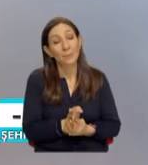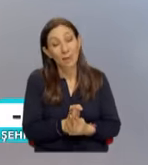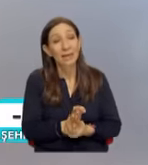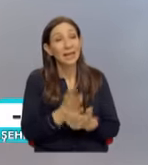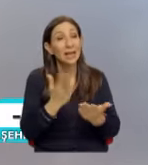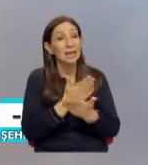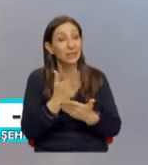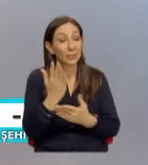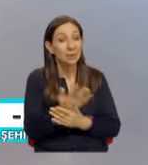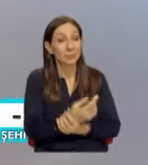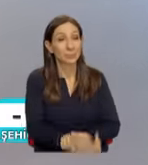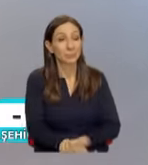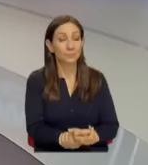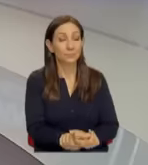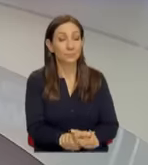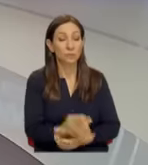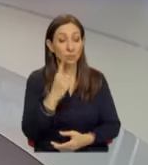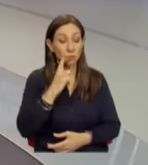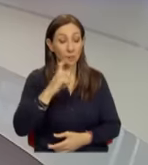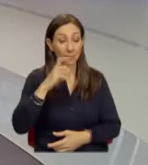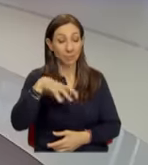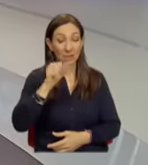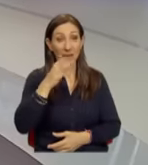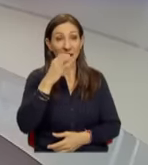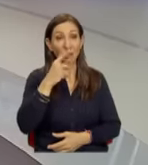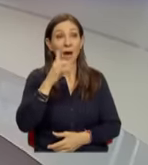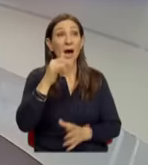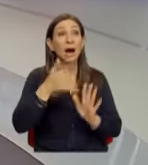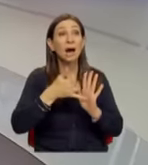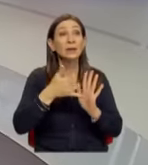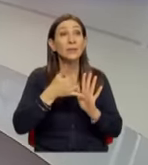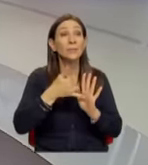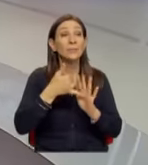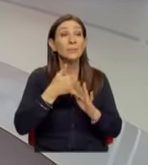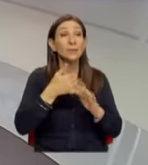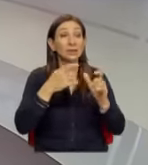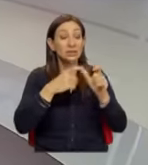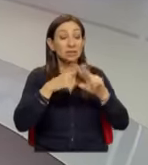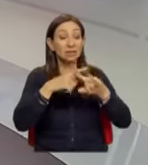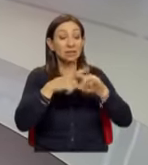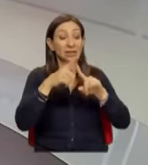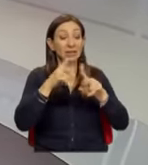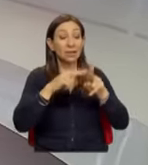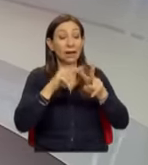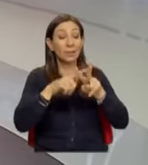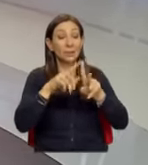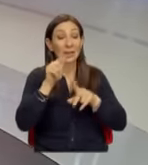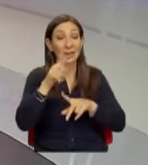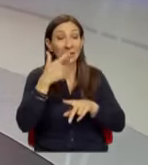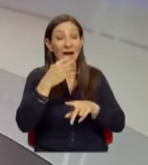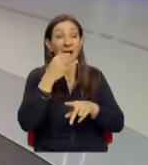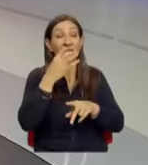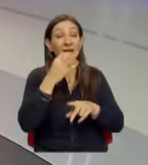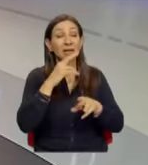neyle devam edelim? Cumhuriyet'in başkenti Ankara diyelim mi? Bakalım. Gaziantep. Bak Şehit Kamil dedin. Hadi bir ona da bakalım. Antep'e